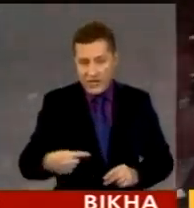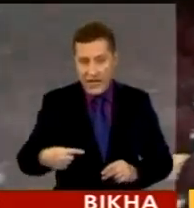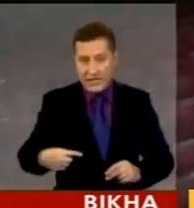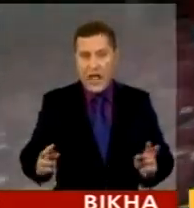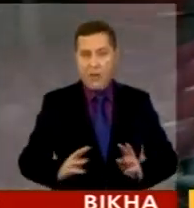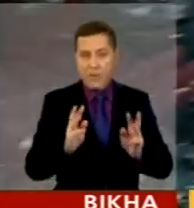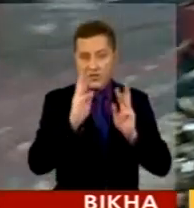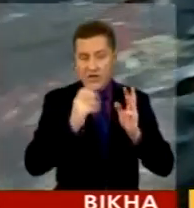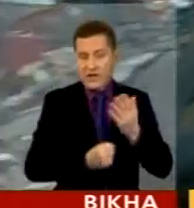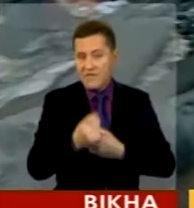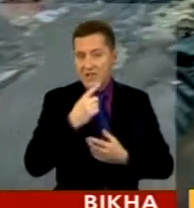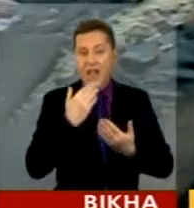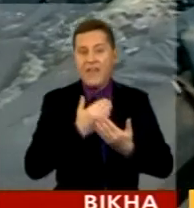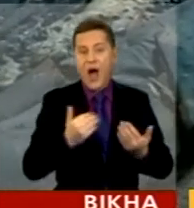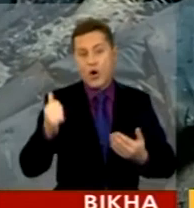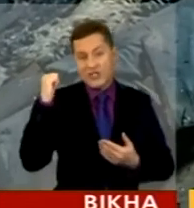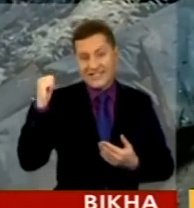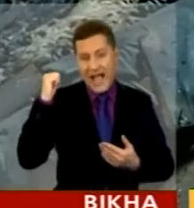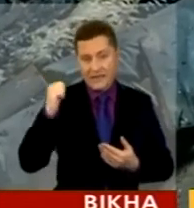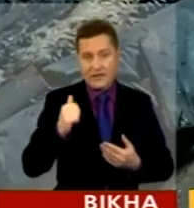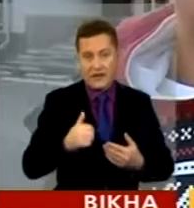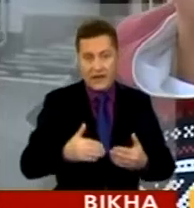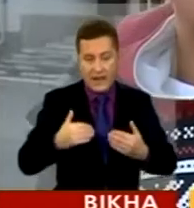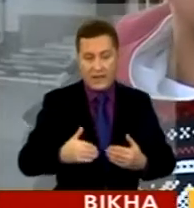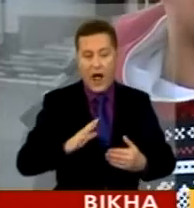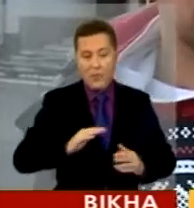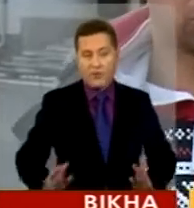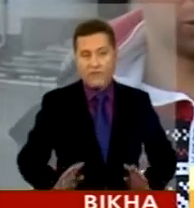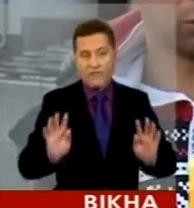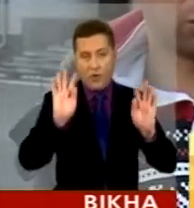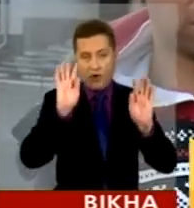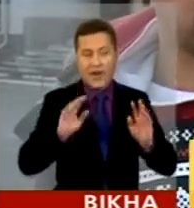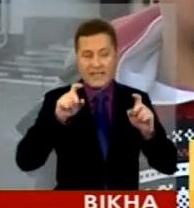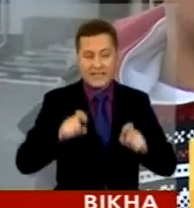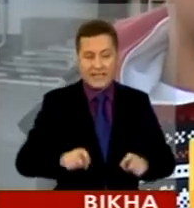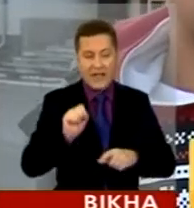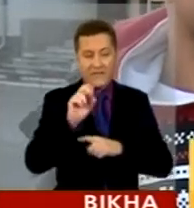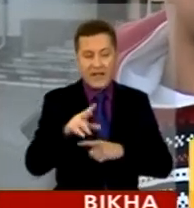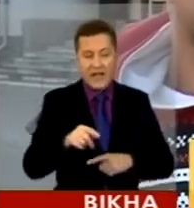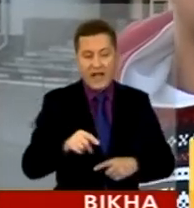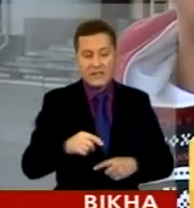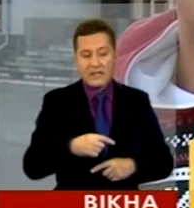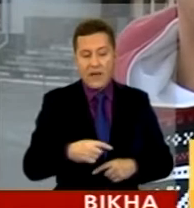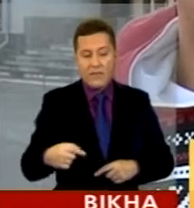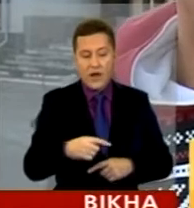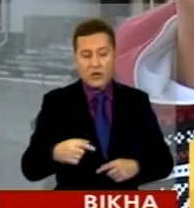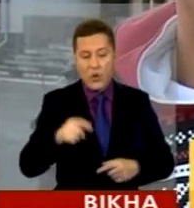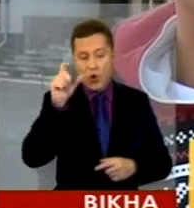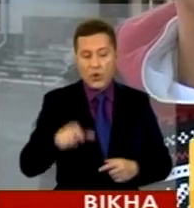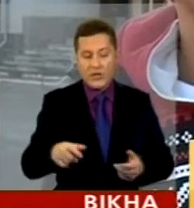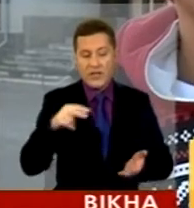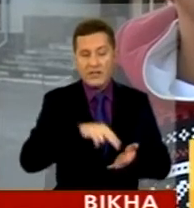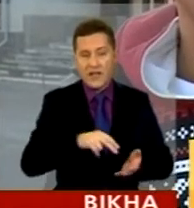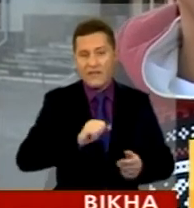словами свідків, виникла на останніх. Далі полум'я пішло вгору. Ми сиділи в 13-му ряду, а людина з нижніх рядів встала і кинула